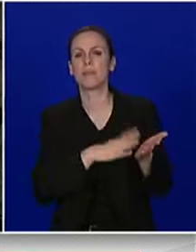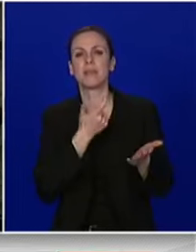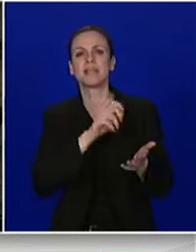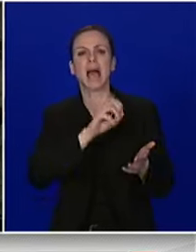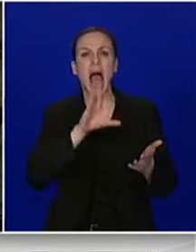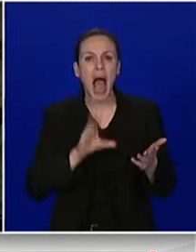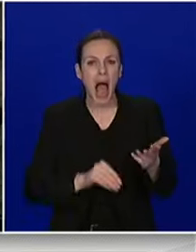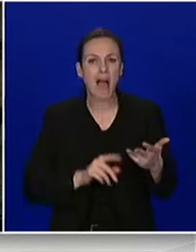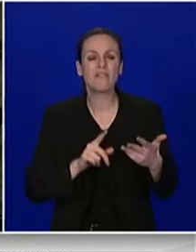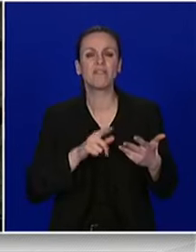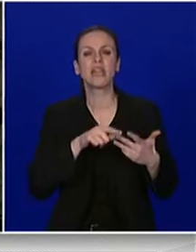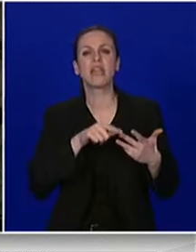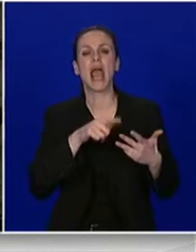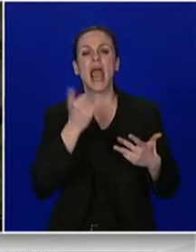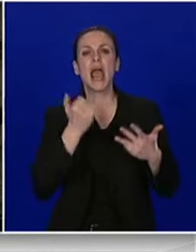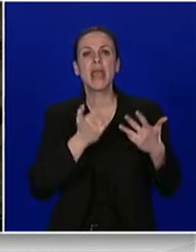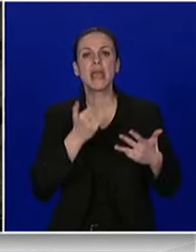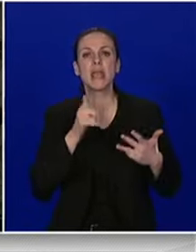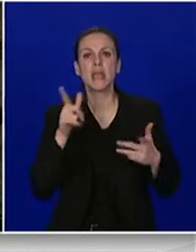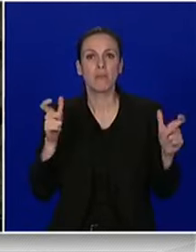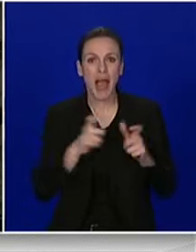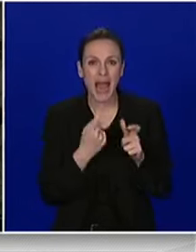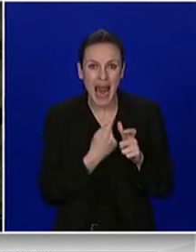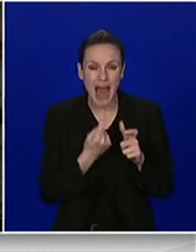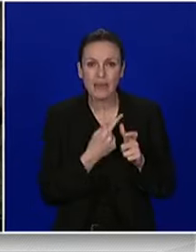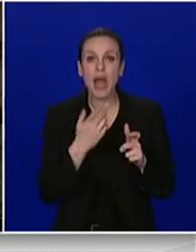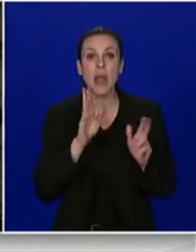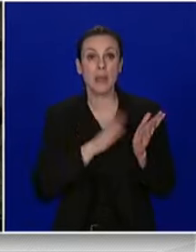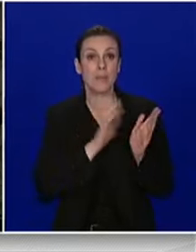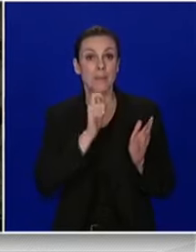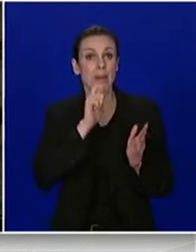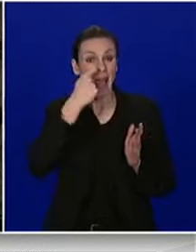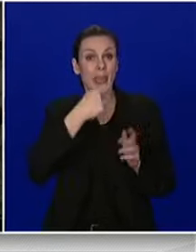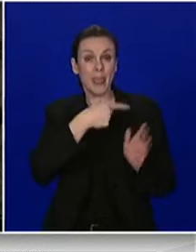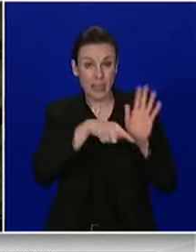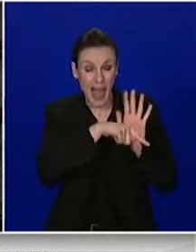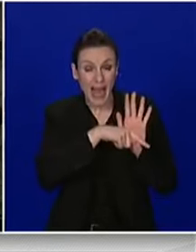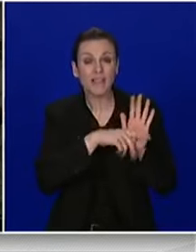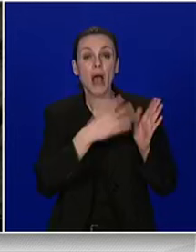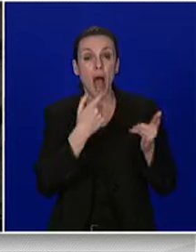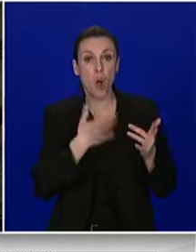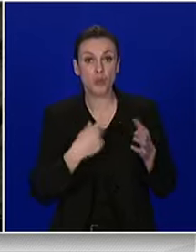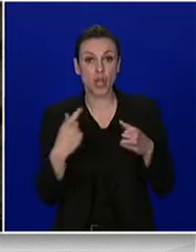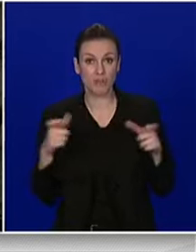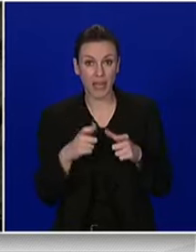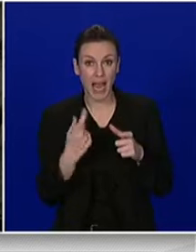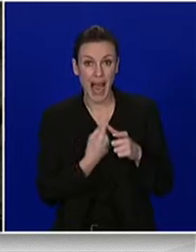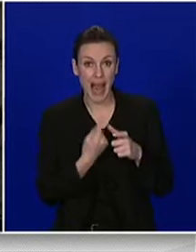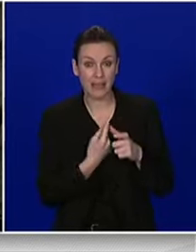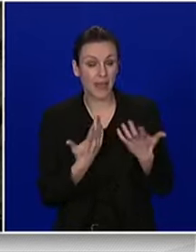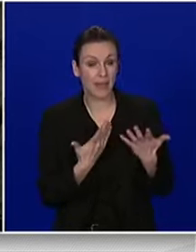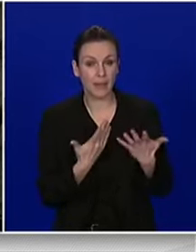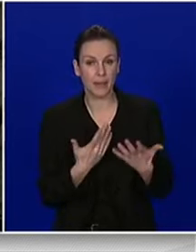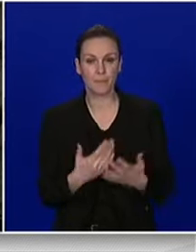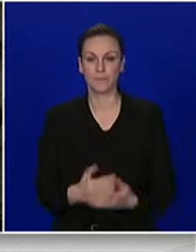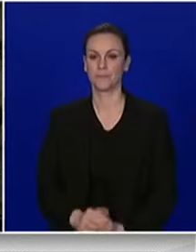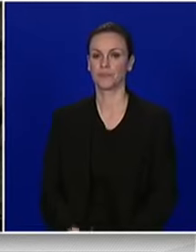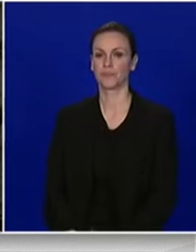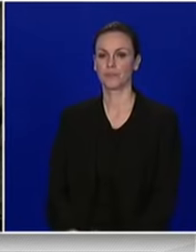Afrike, odnosno hoće li u nekakvu karantenu iako imaju negativan PCR test po ulasku u Hrvatsku?